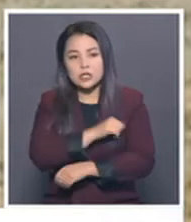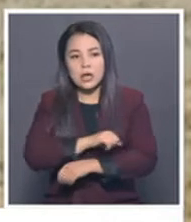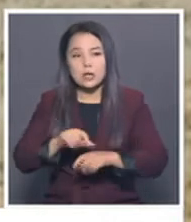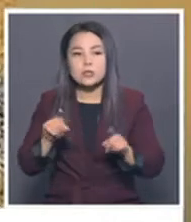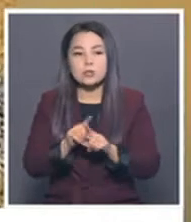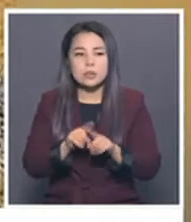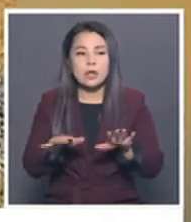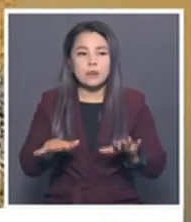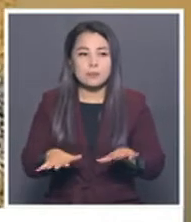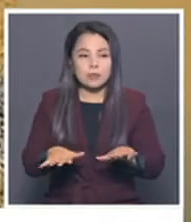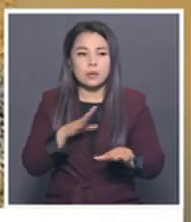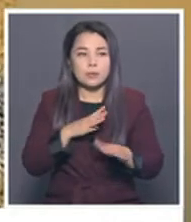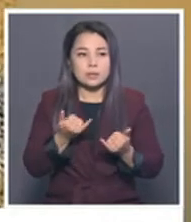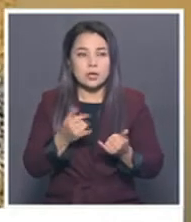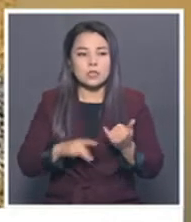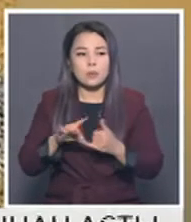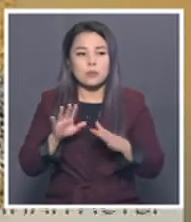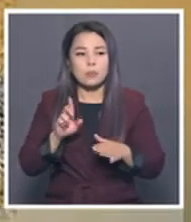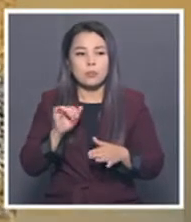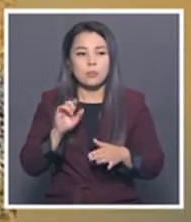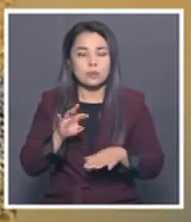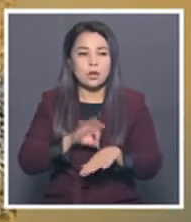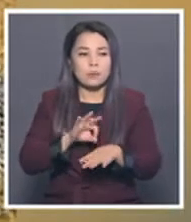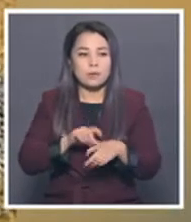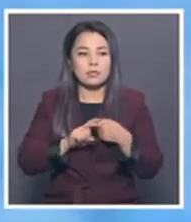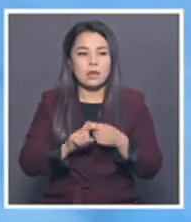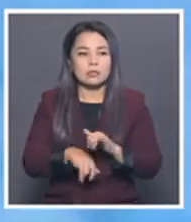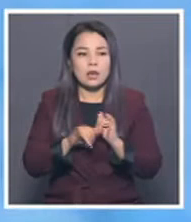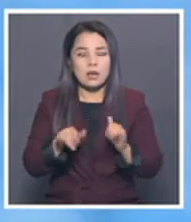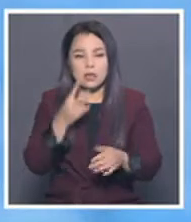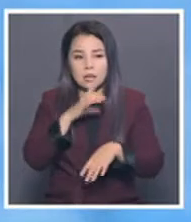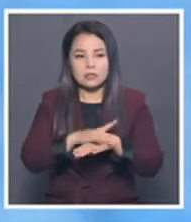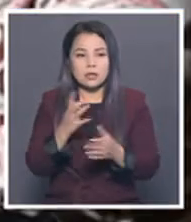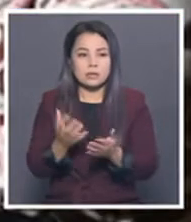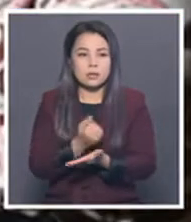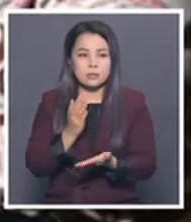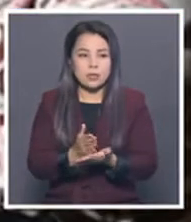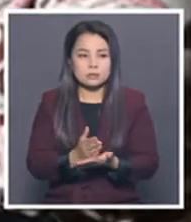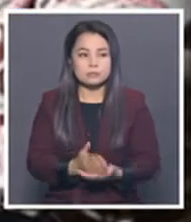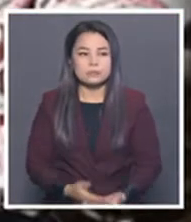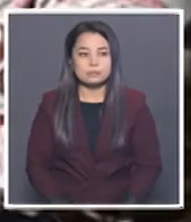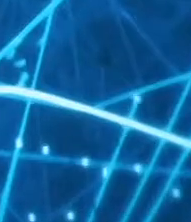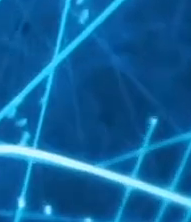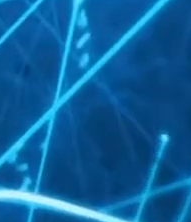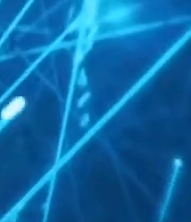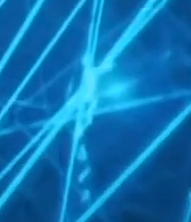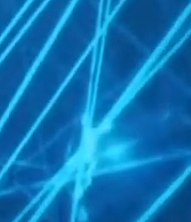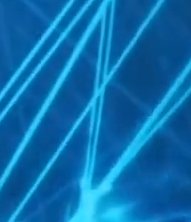Алтай өлкесімен Тува республикасында бубон обасының қоздырғышы табылды. Арыстан Рысбек, Қазақстан ұлттық телеарнасы.